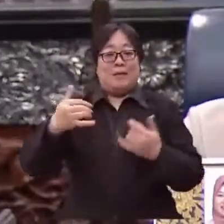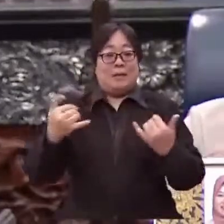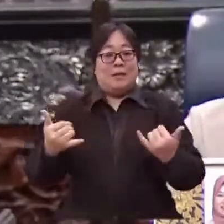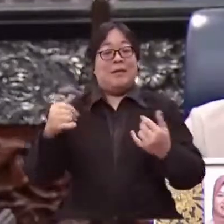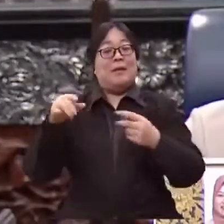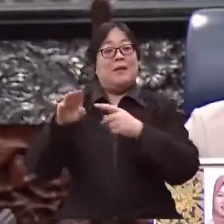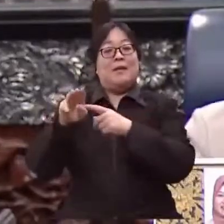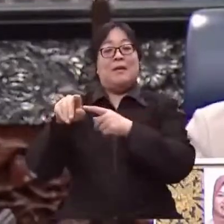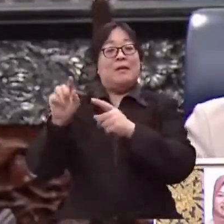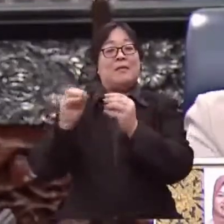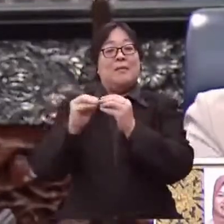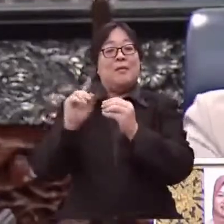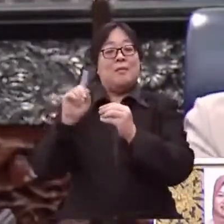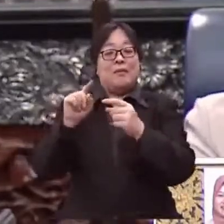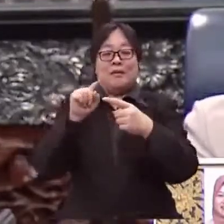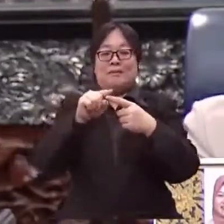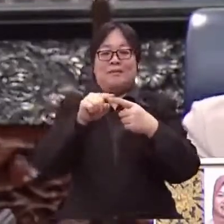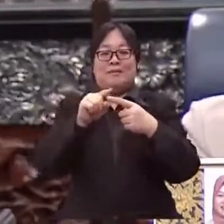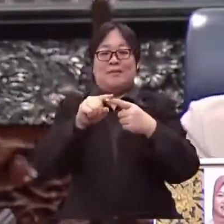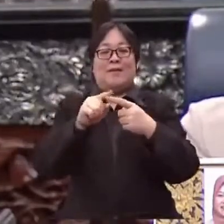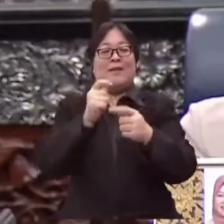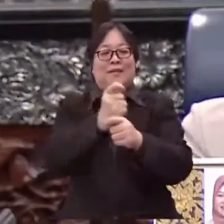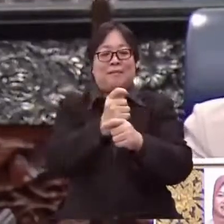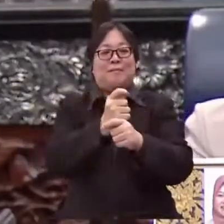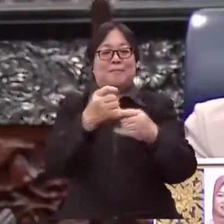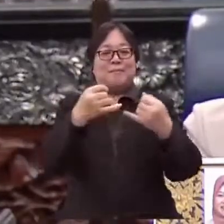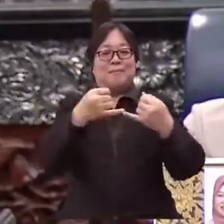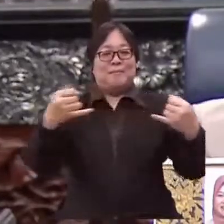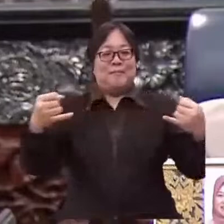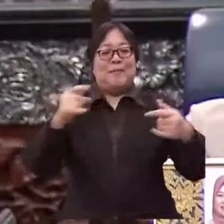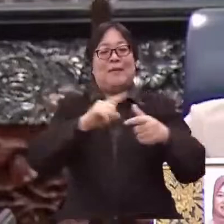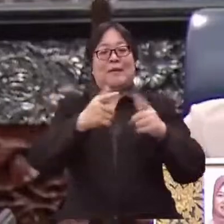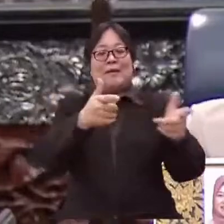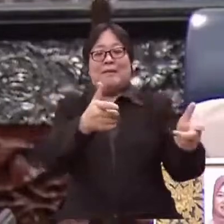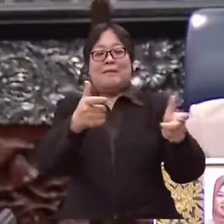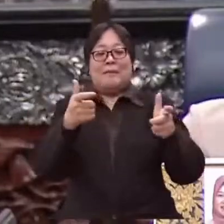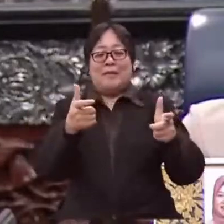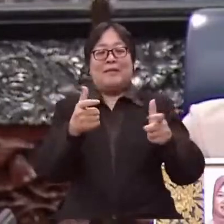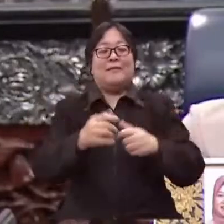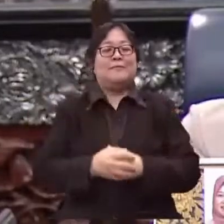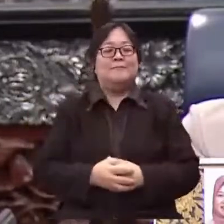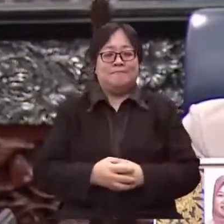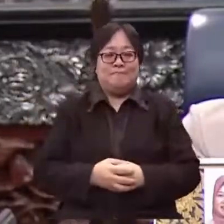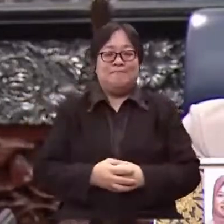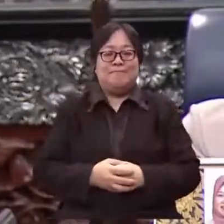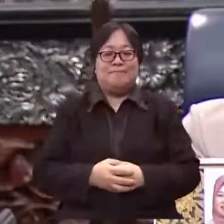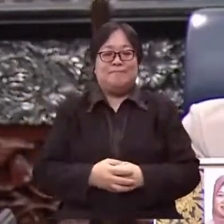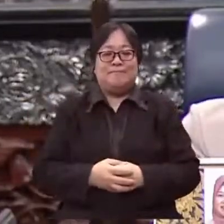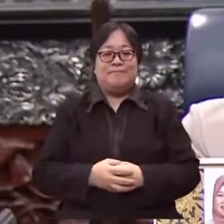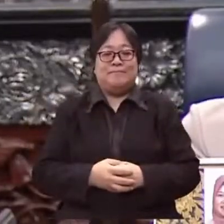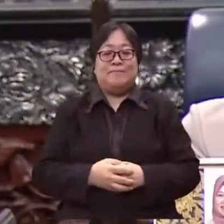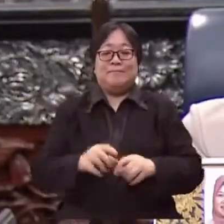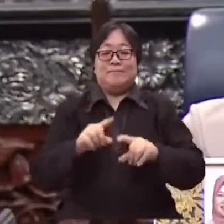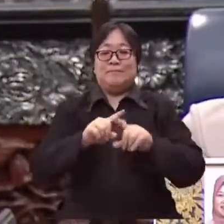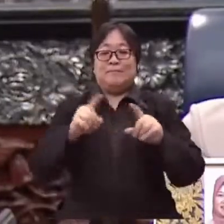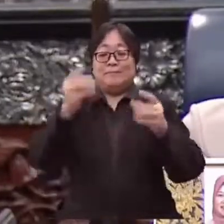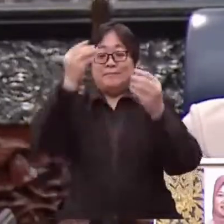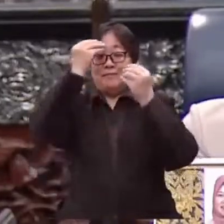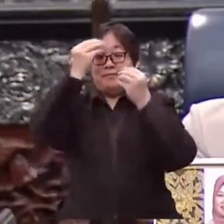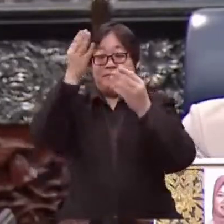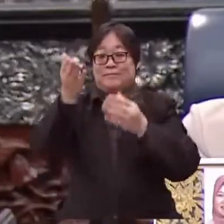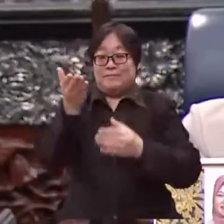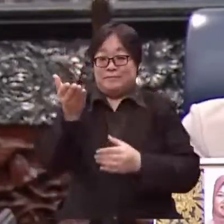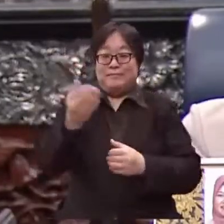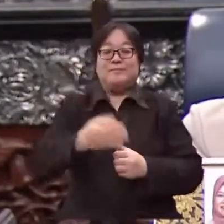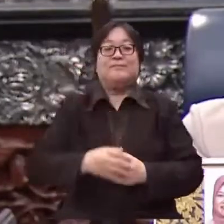dia lebih menjurus kepada fix line pulpen ataupun high speed rotten dan tapi untuk maklumatnya